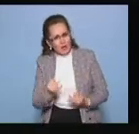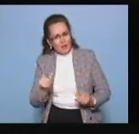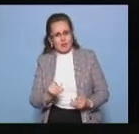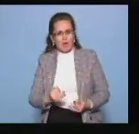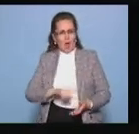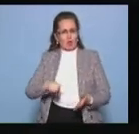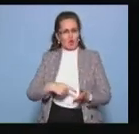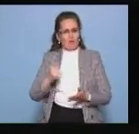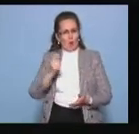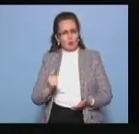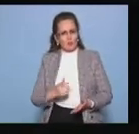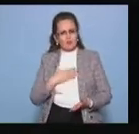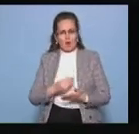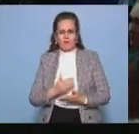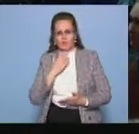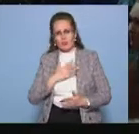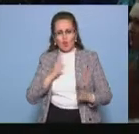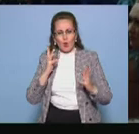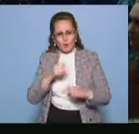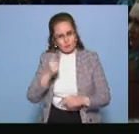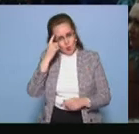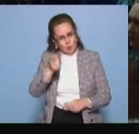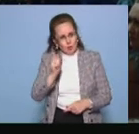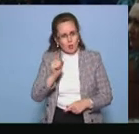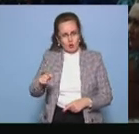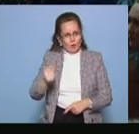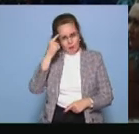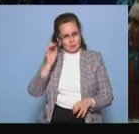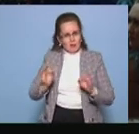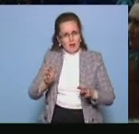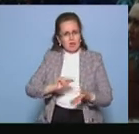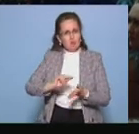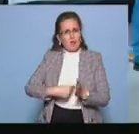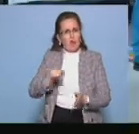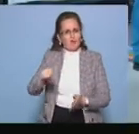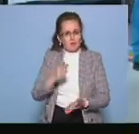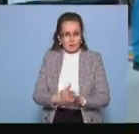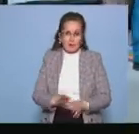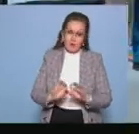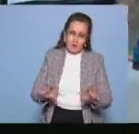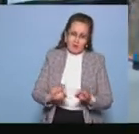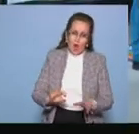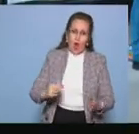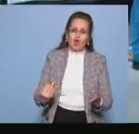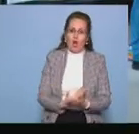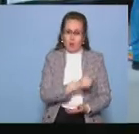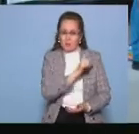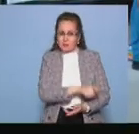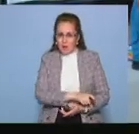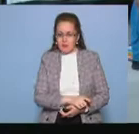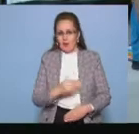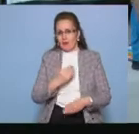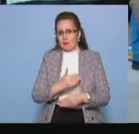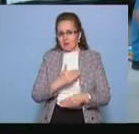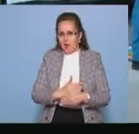возлюбленной, предупреждает паренька, что семья не в себе, со справками. То же самое он рассказывает хозяевам о новом постояльце. На сцене